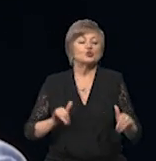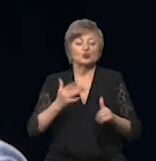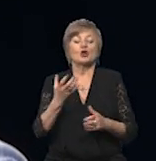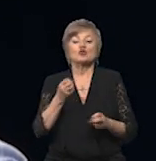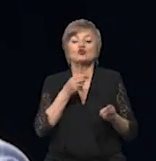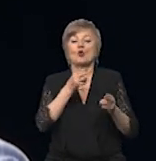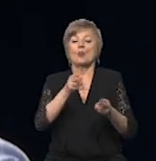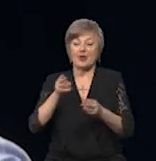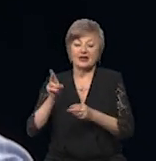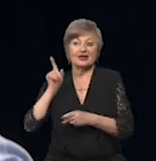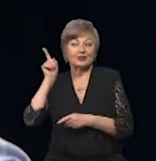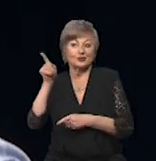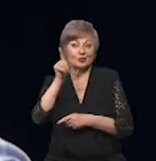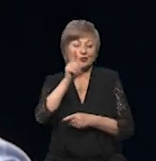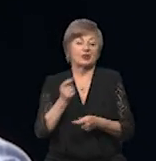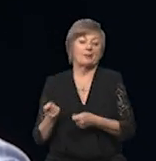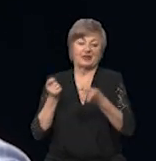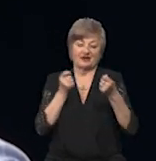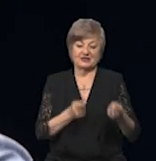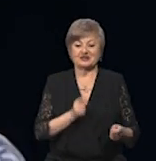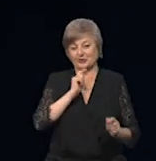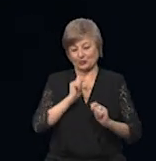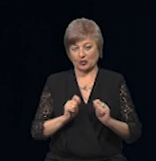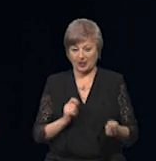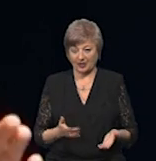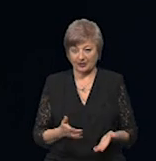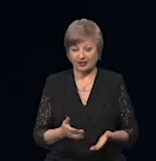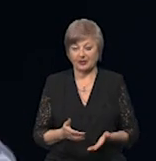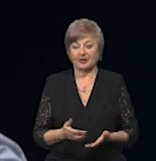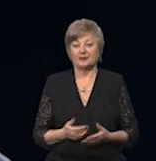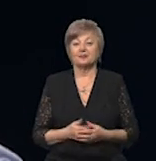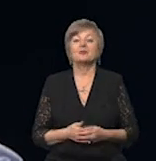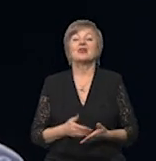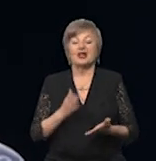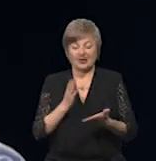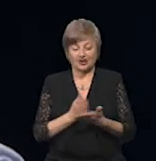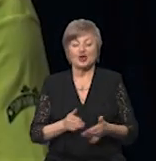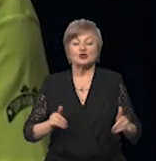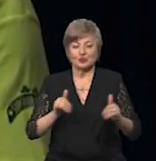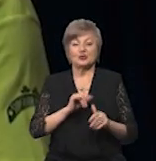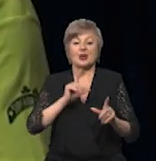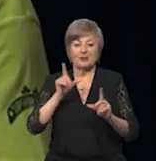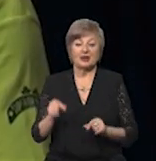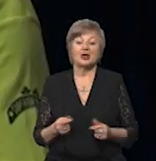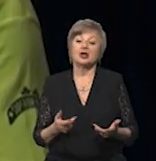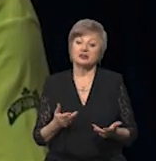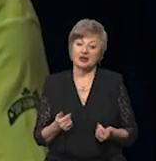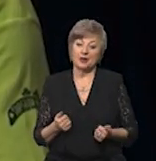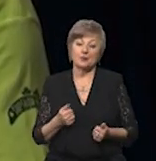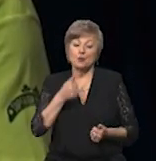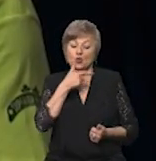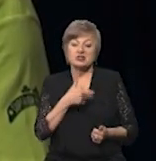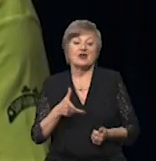і звідкіля привезти сувеніри. Тобто найближчі плани якісь є вже, куди їхати далі? Буквально